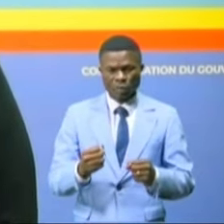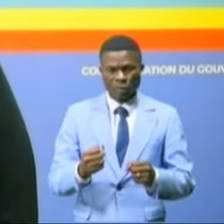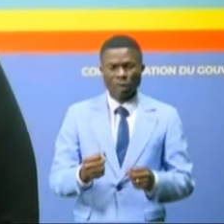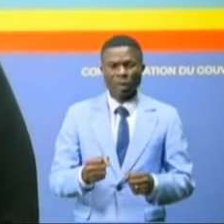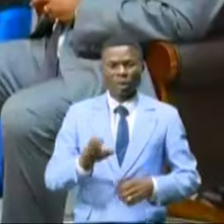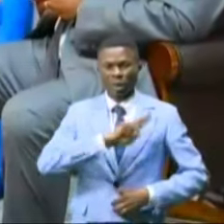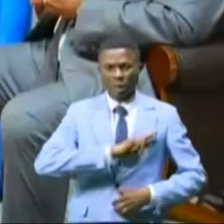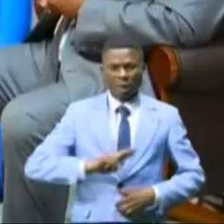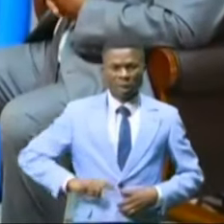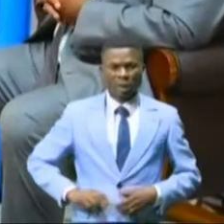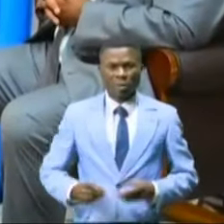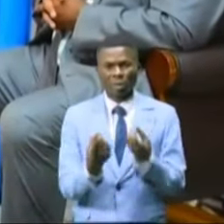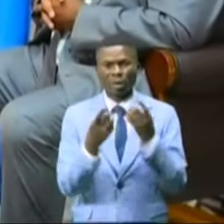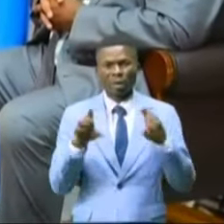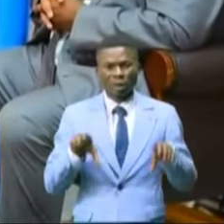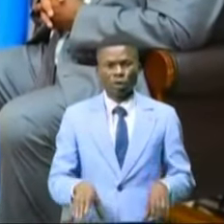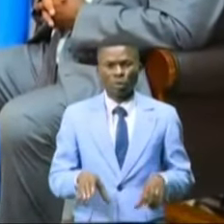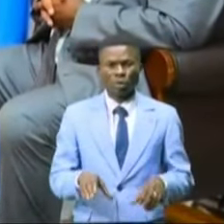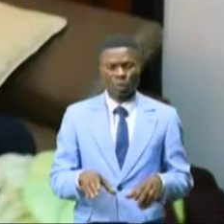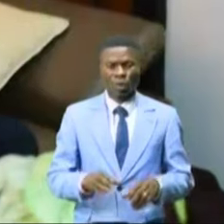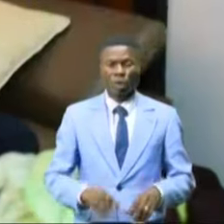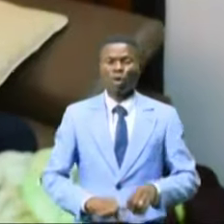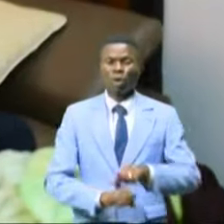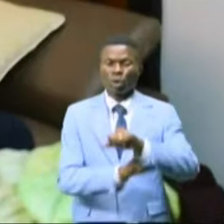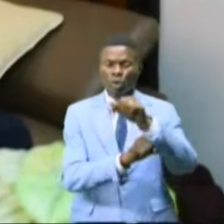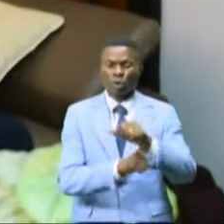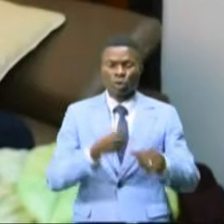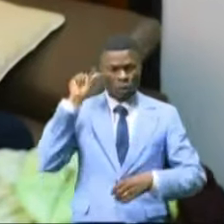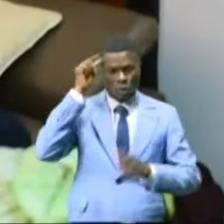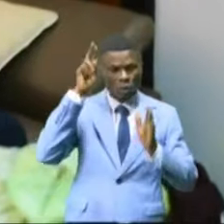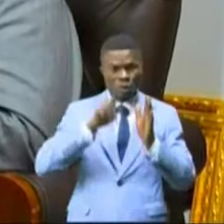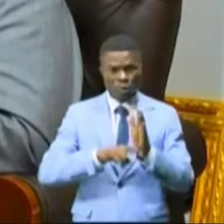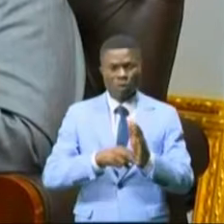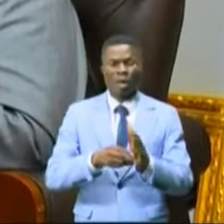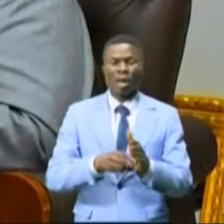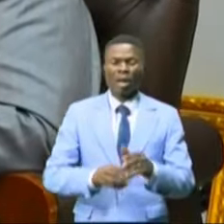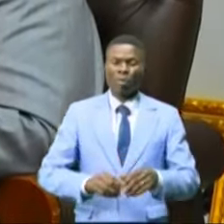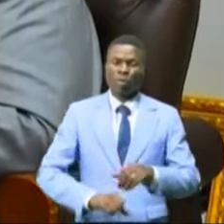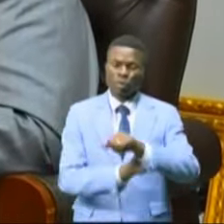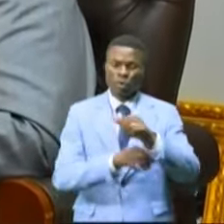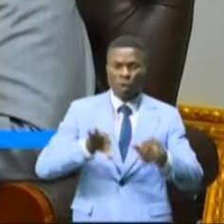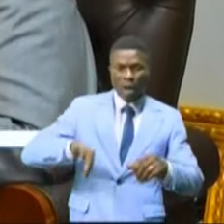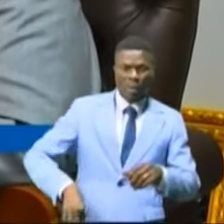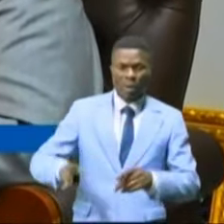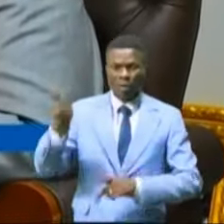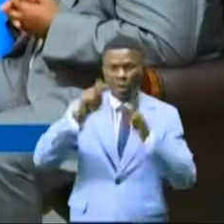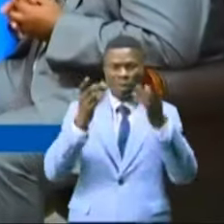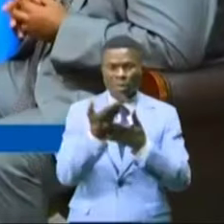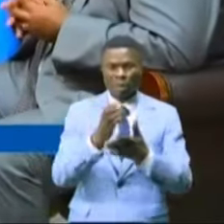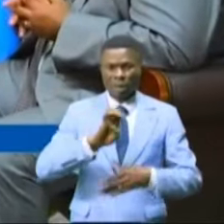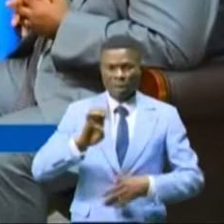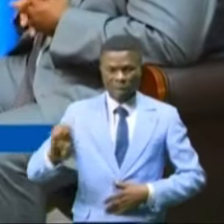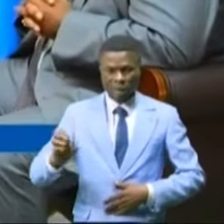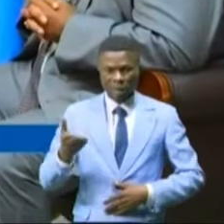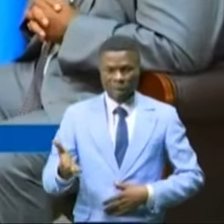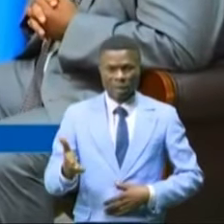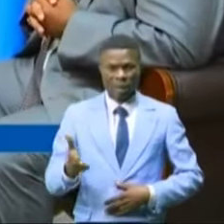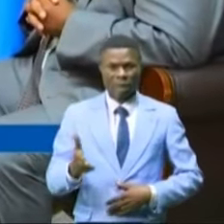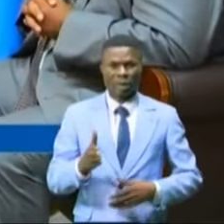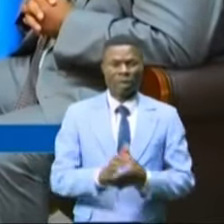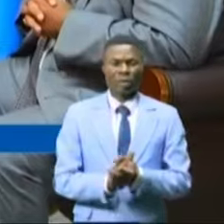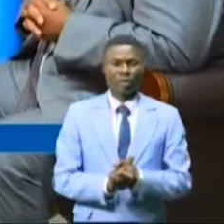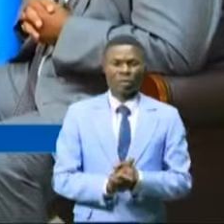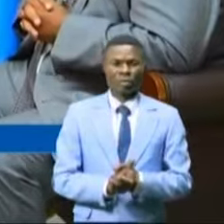la RDC. Les interventions du gouvernement allemand en faveur des populations de l'est de la RDC sont visibles en ce